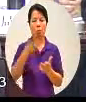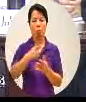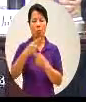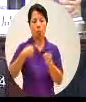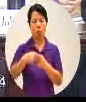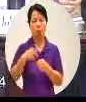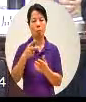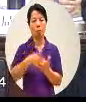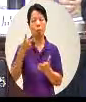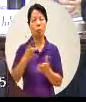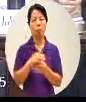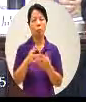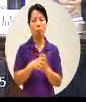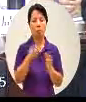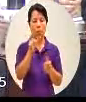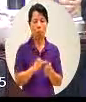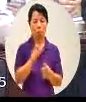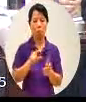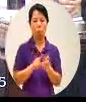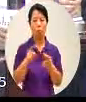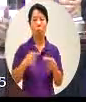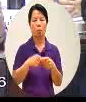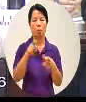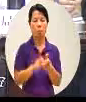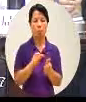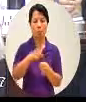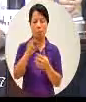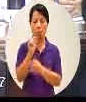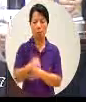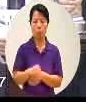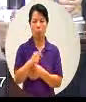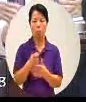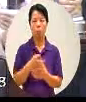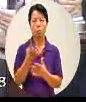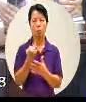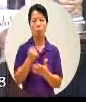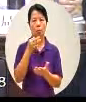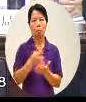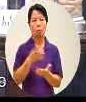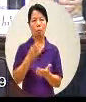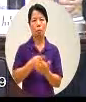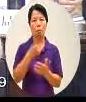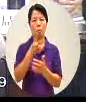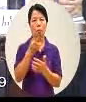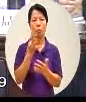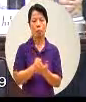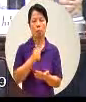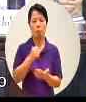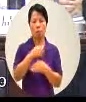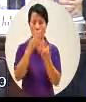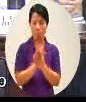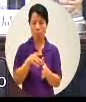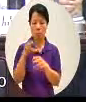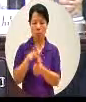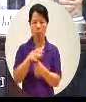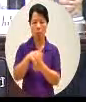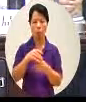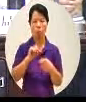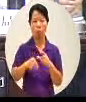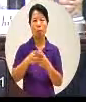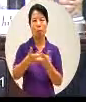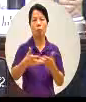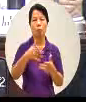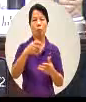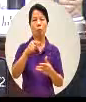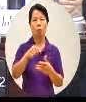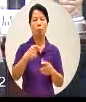是看他个别个案环评的一个承诺是几次。那我们会依照这个部分来要求业者。那至于说刚